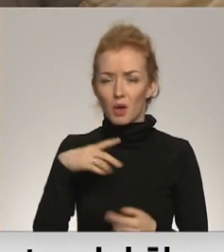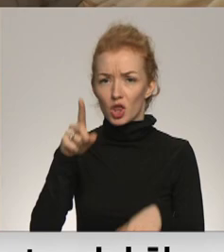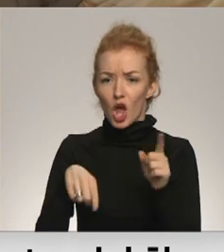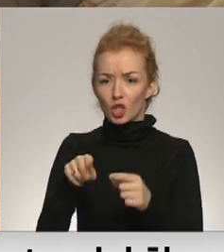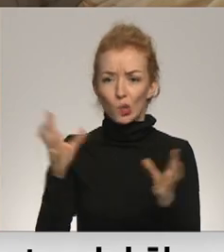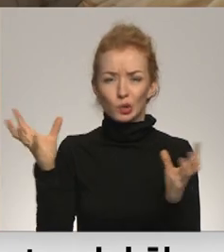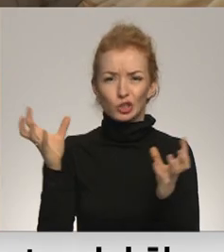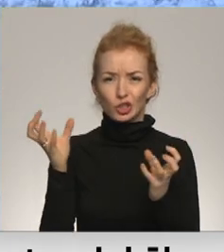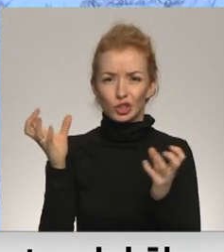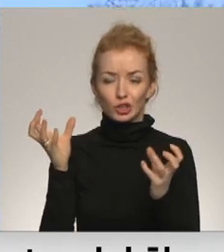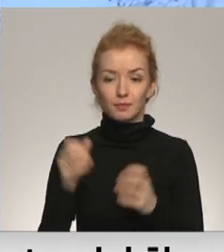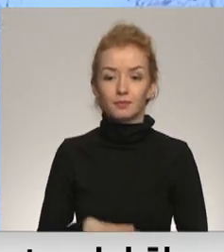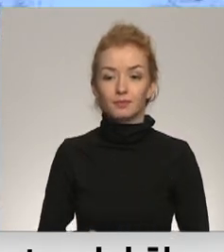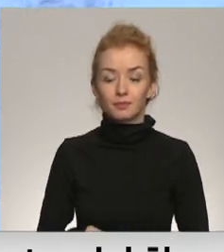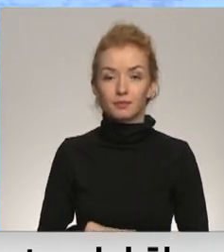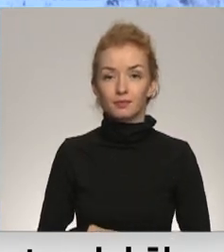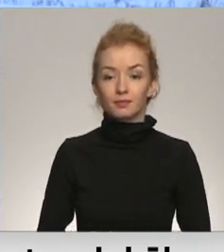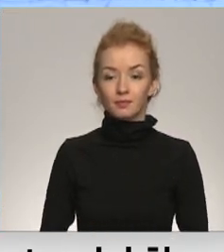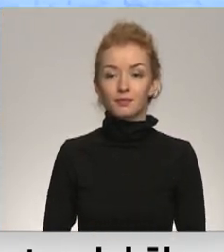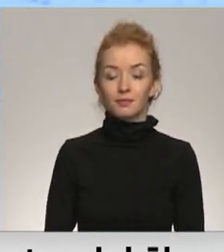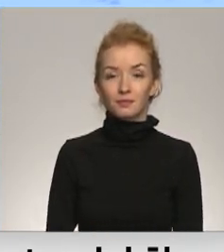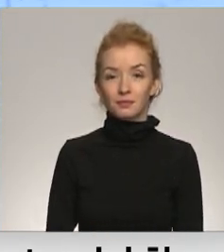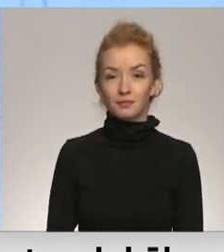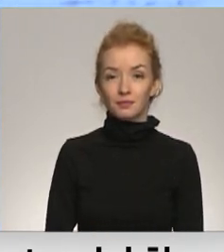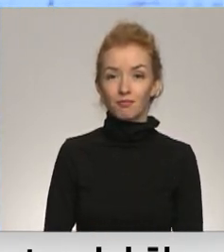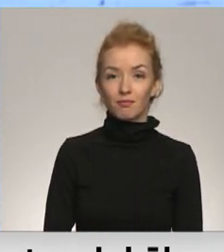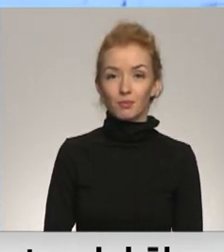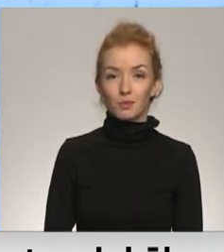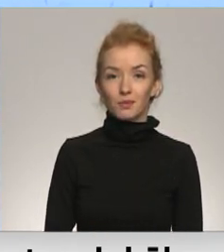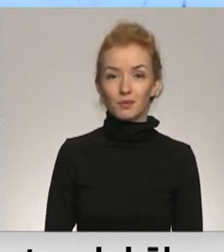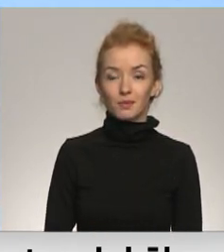šitādā šņēkšanā. Beatrise Jakobsone, Andrejs Mažāns, Latgales reģionālā televīzija.